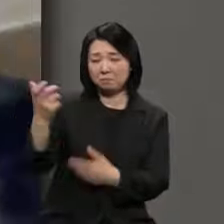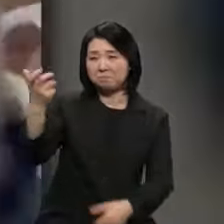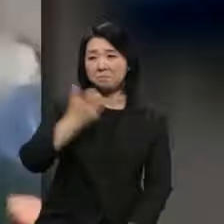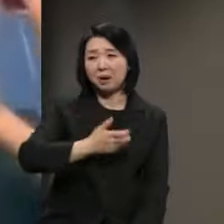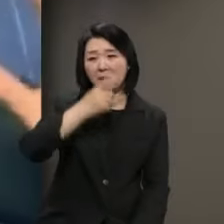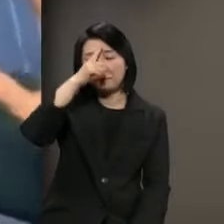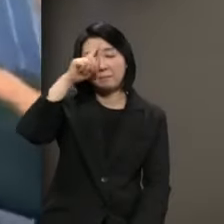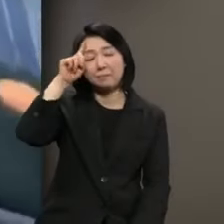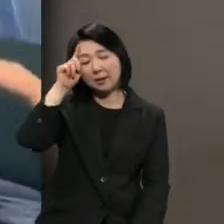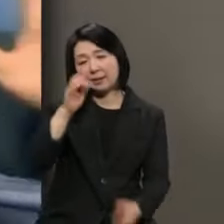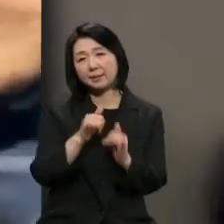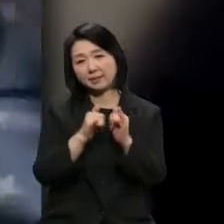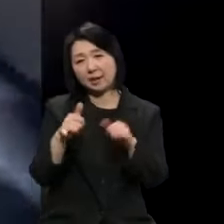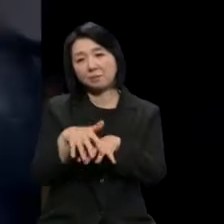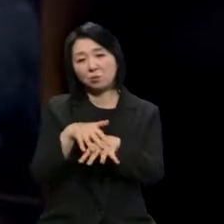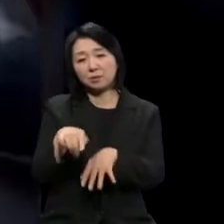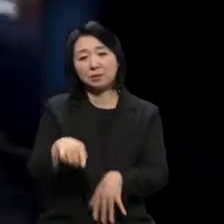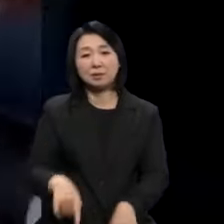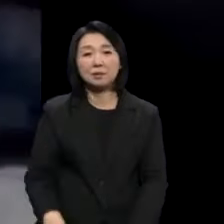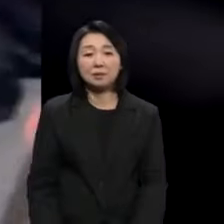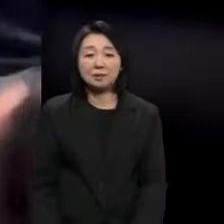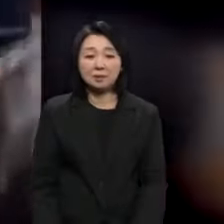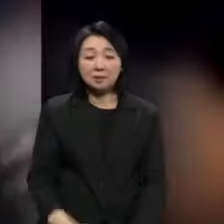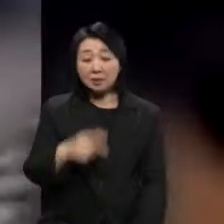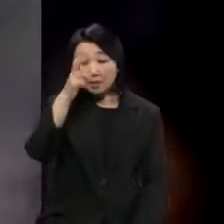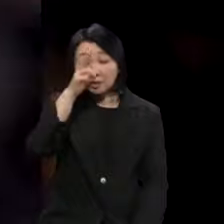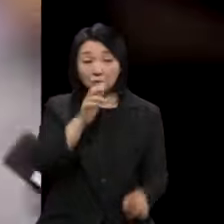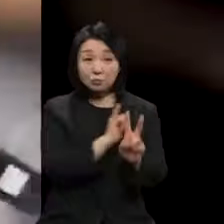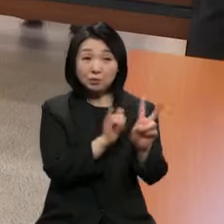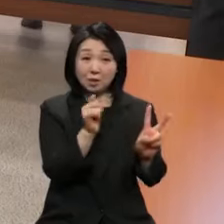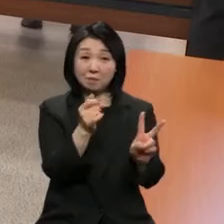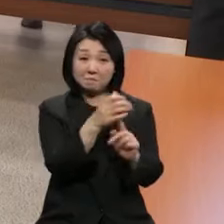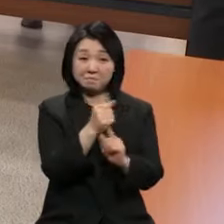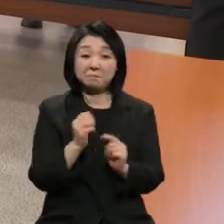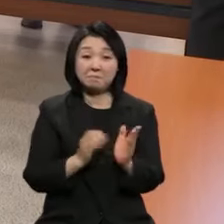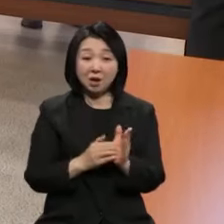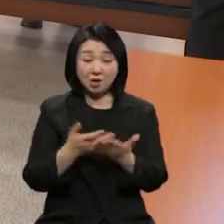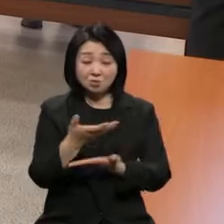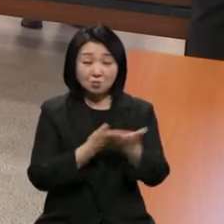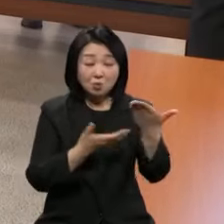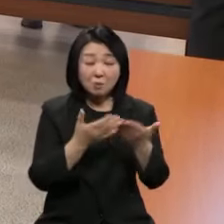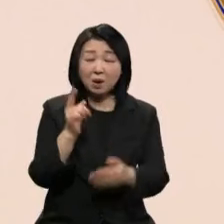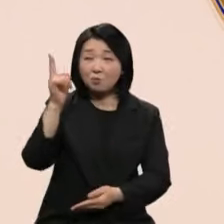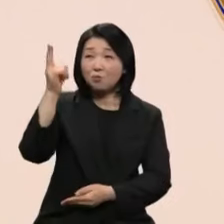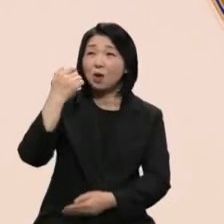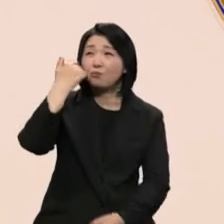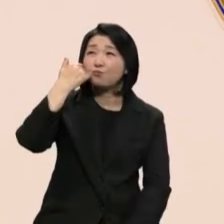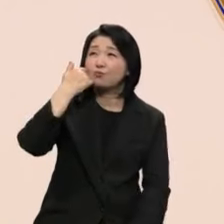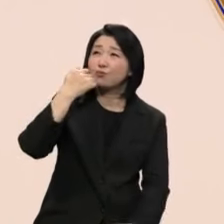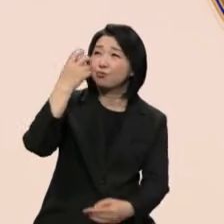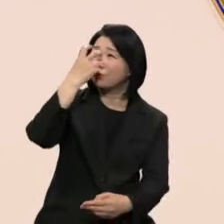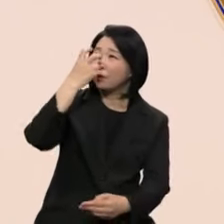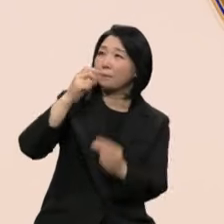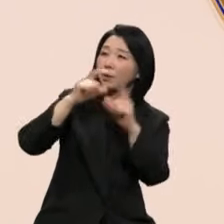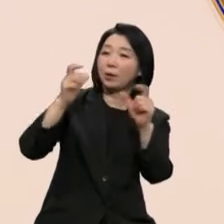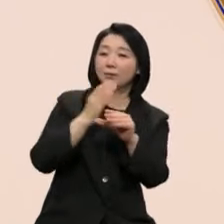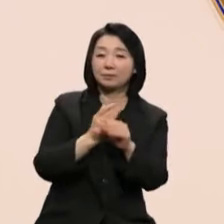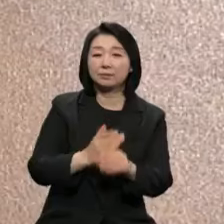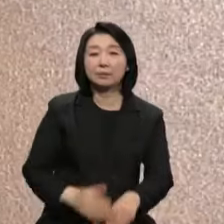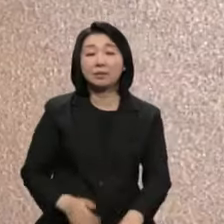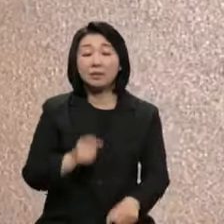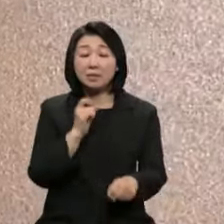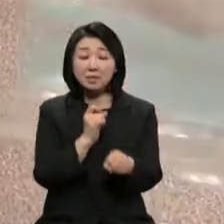조직원들로 드러났습니다. 경찰은 셋 중 두 명을 구속하고 유통망과 윗선 등 조직으로 수사를 확대하고 있습니다.